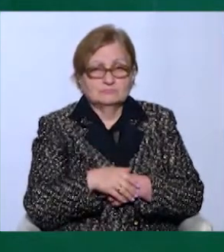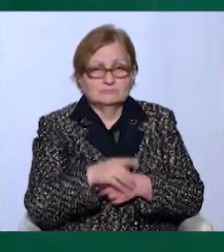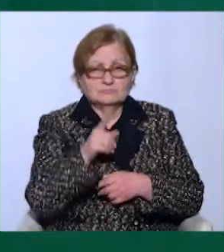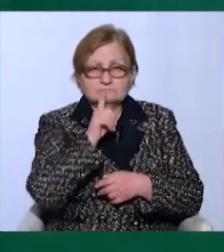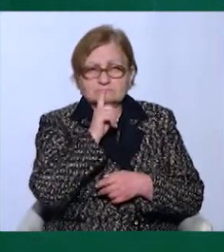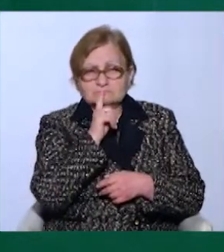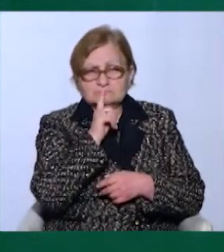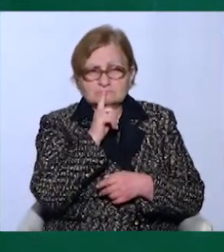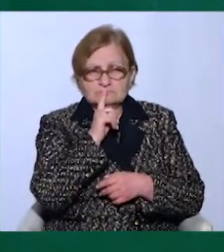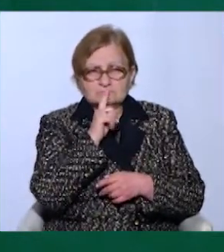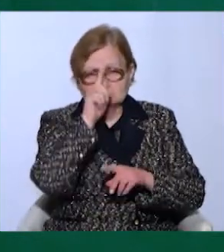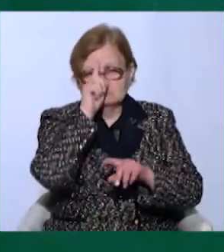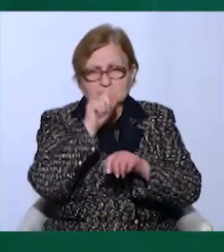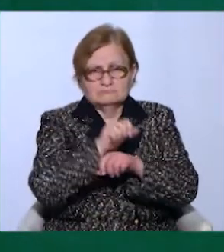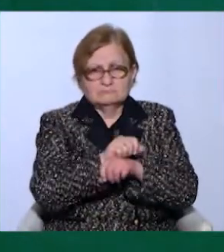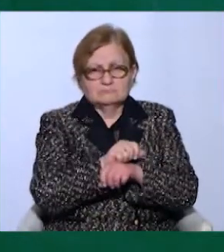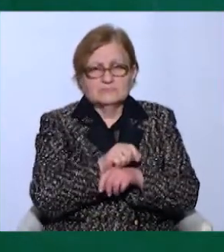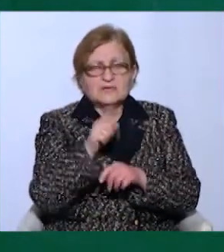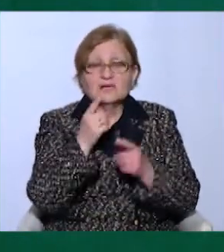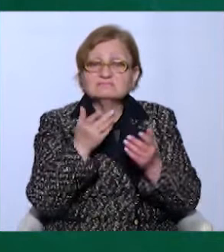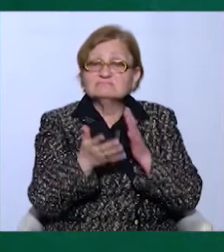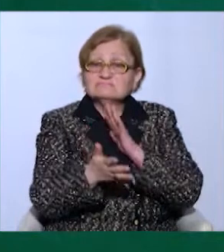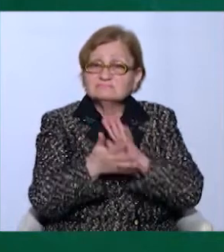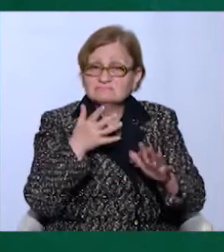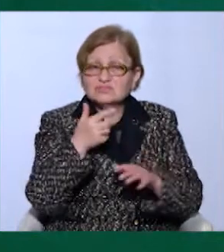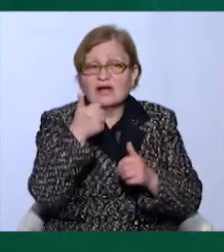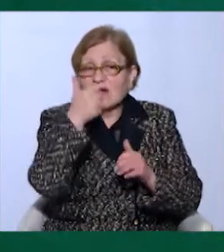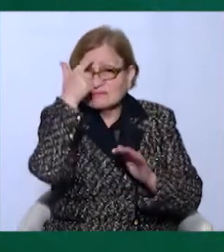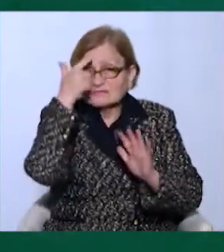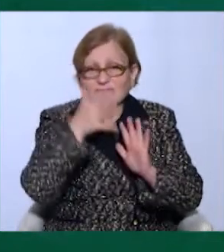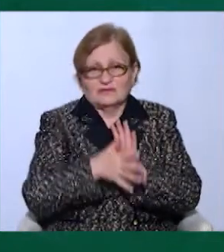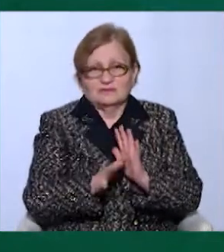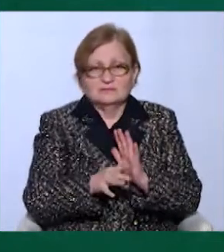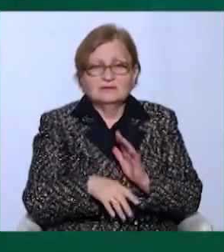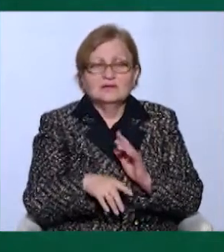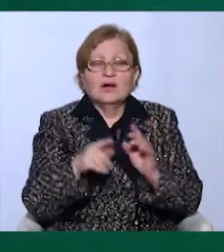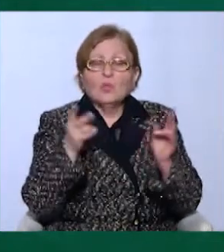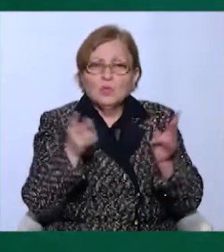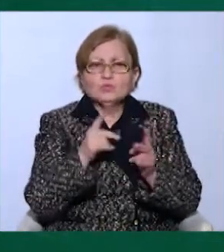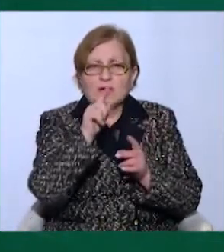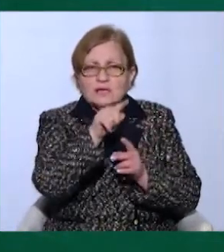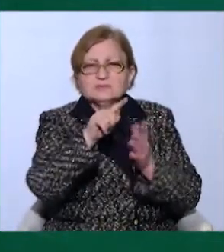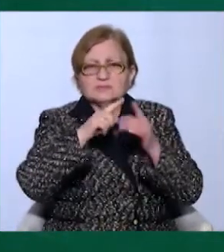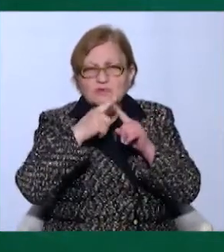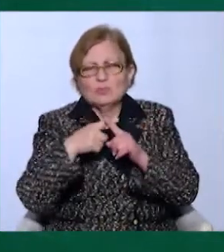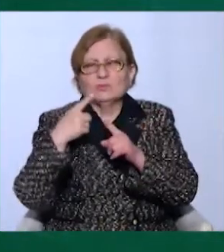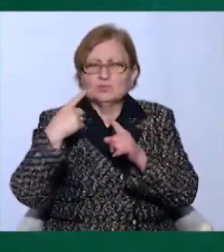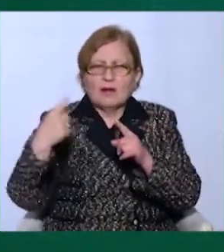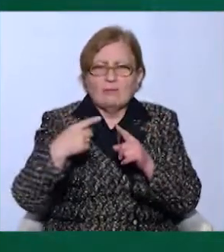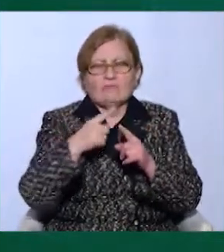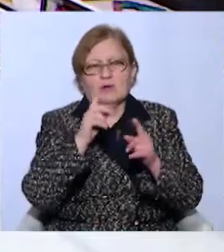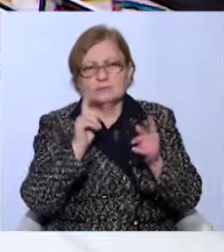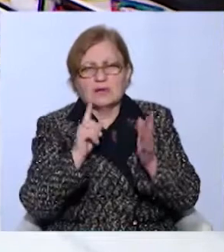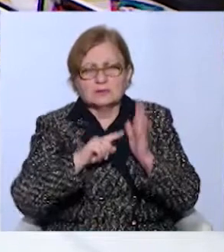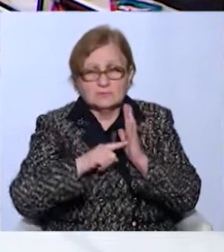bit. Da ro tsa es nimas nişnaz lo arare es kargat kagebul. Gese unda. Mara rato unda, ez mitkat soa matematikaxi zu imazki